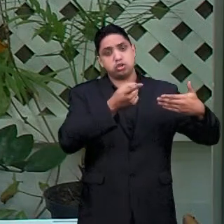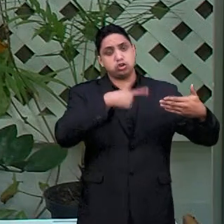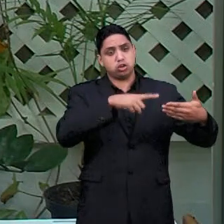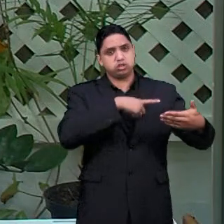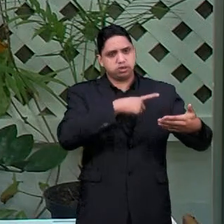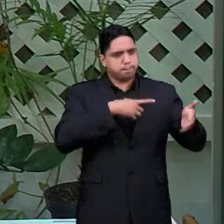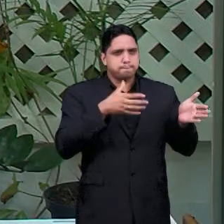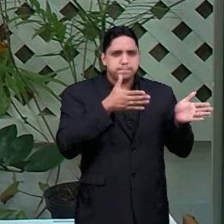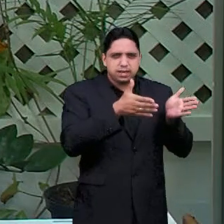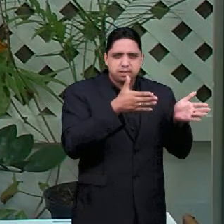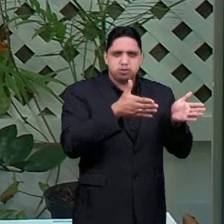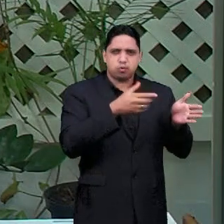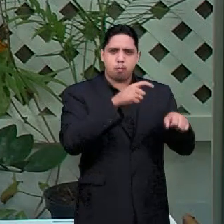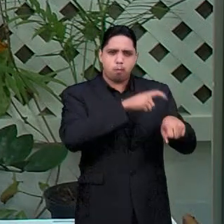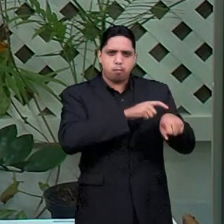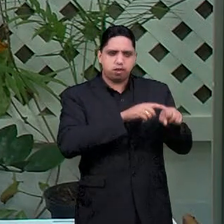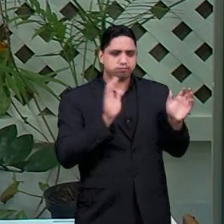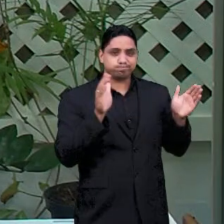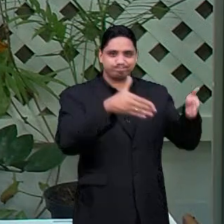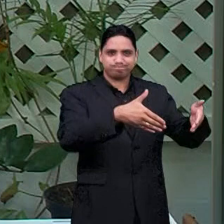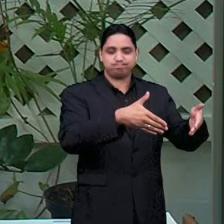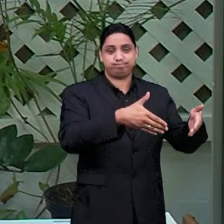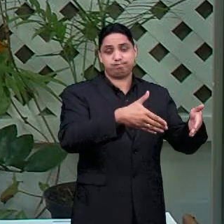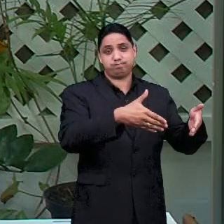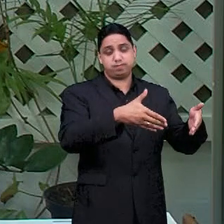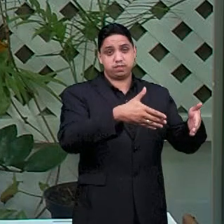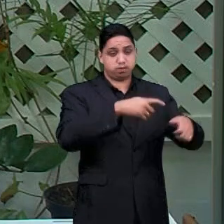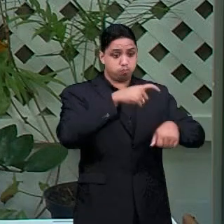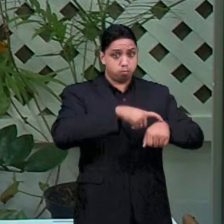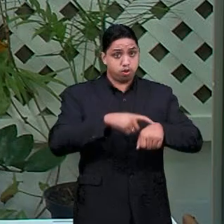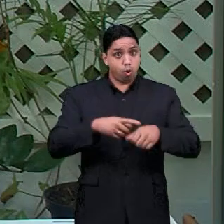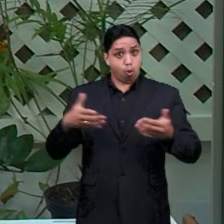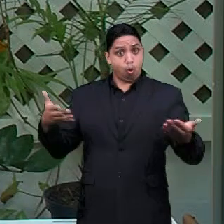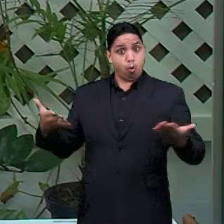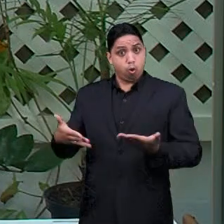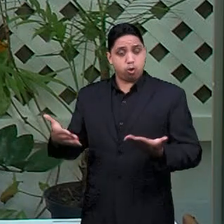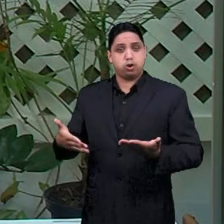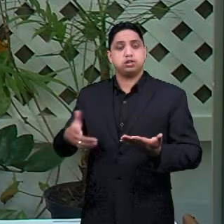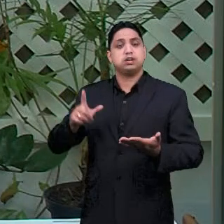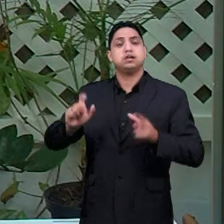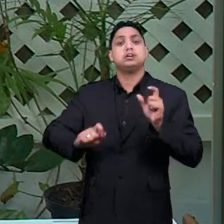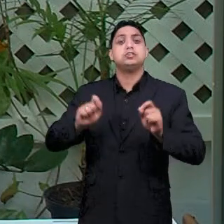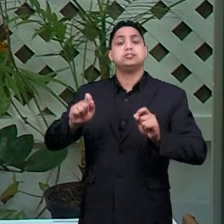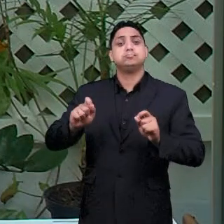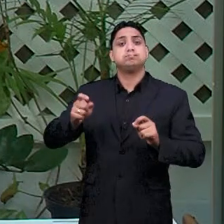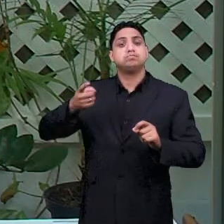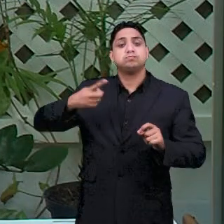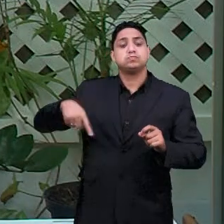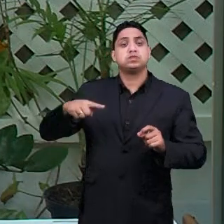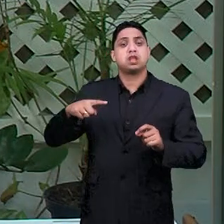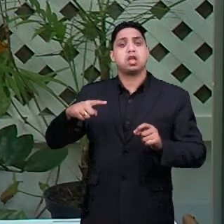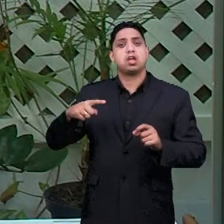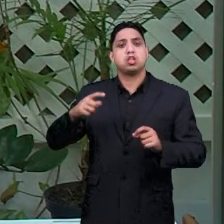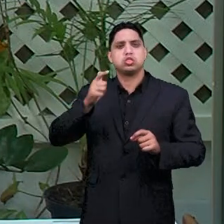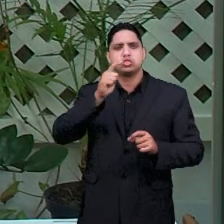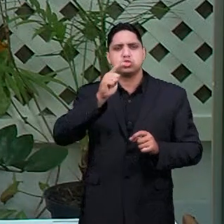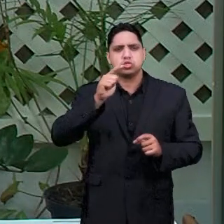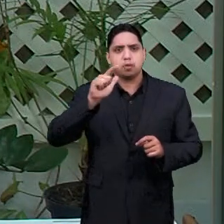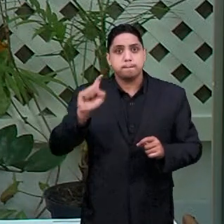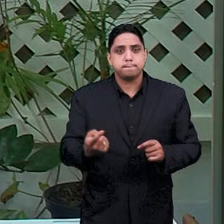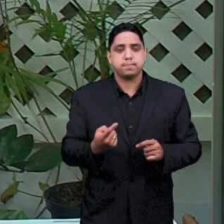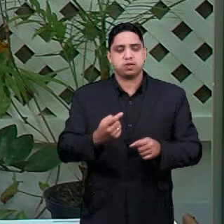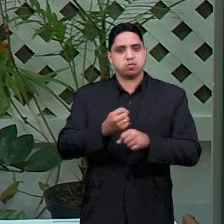temps, son moment. Et le moment de l'Église maintenant, c'est celui, nous sommes à 2000